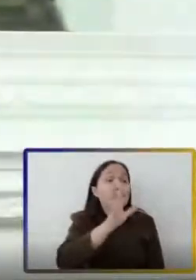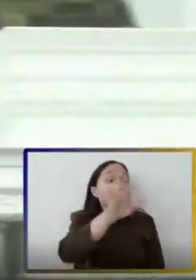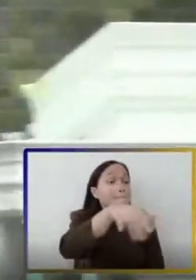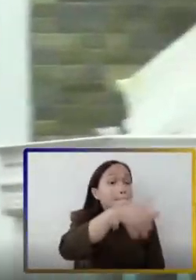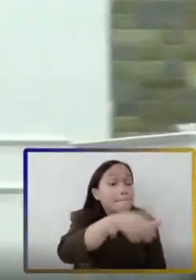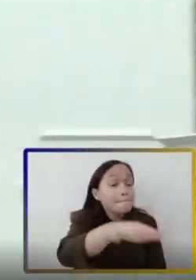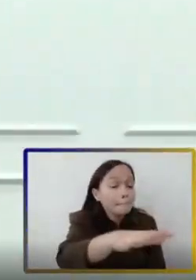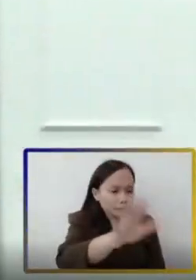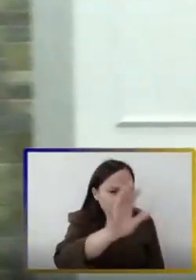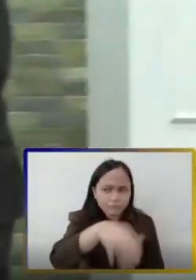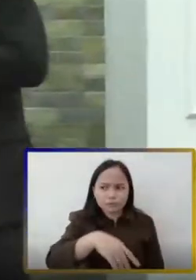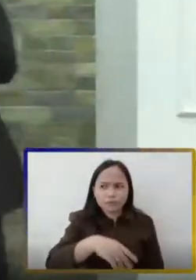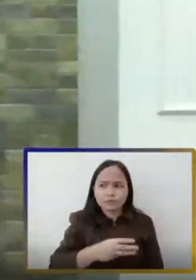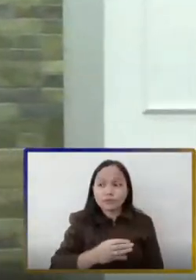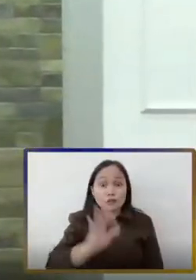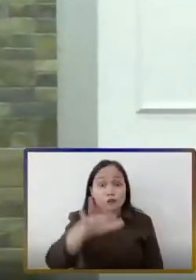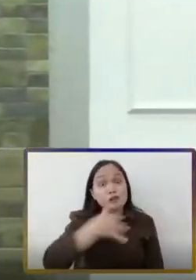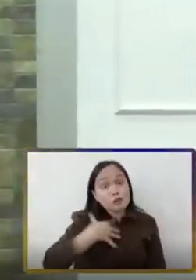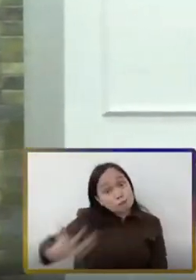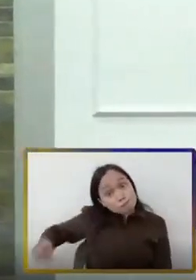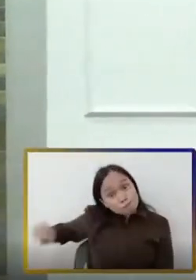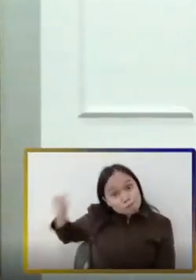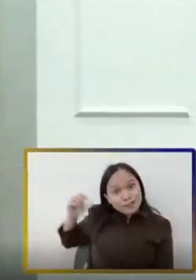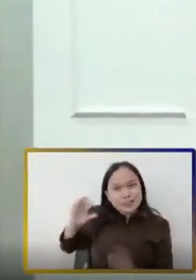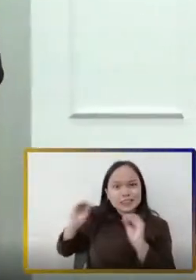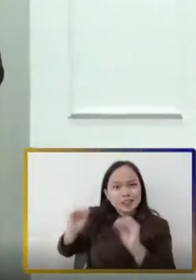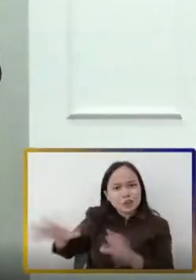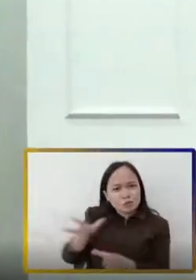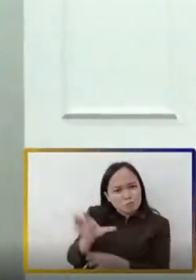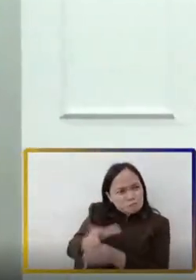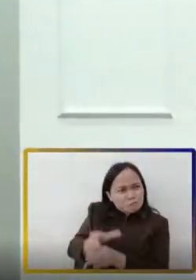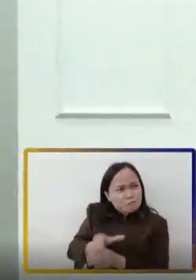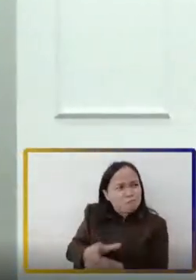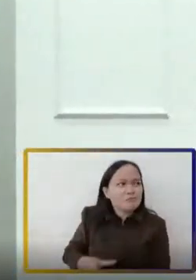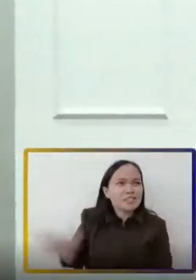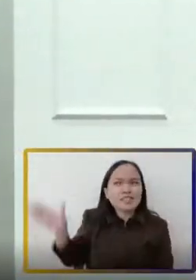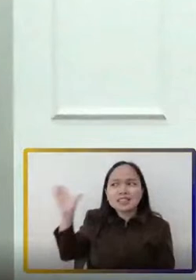Anak, tinuturuan kita ng maayos, ha?